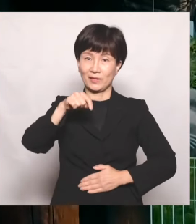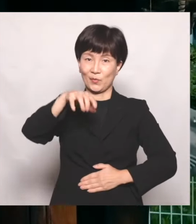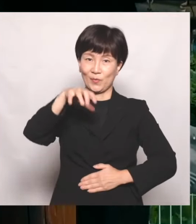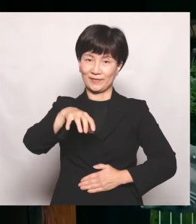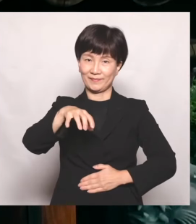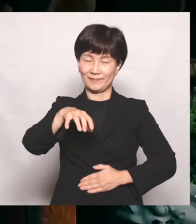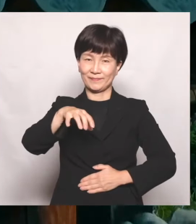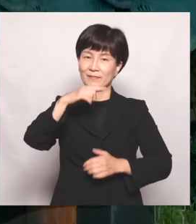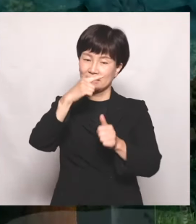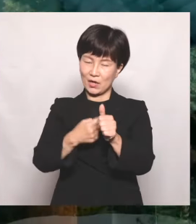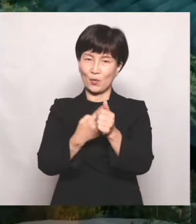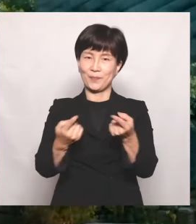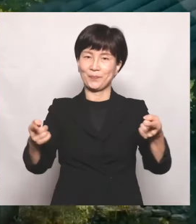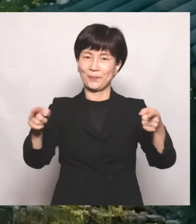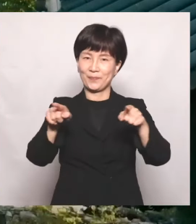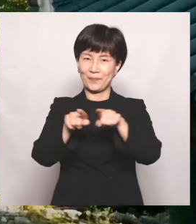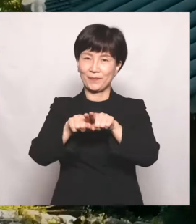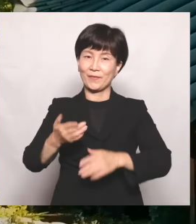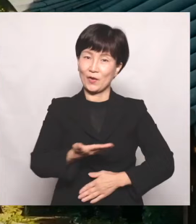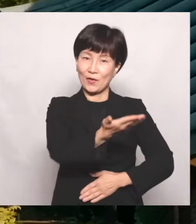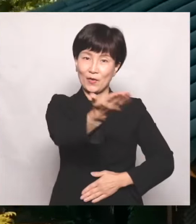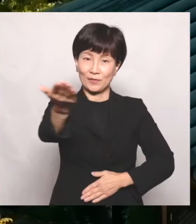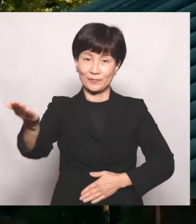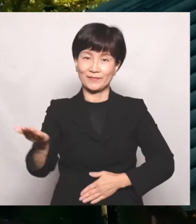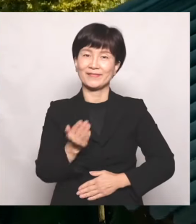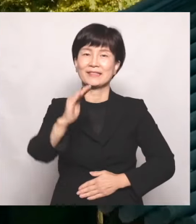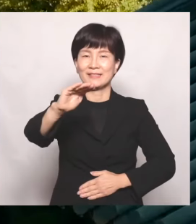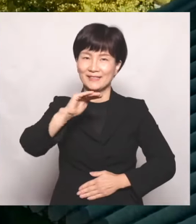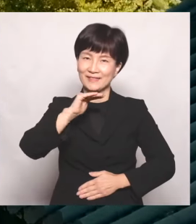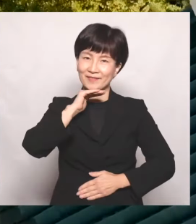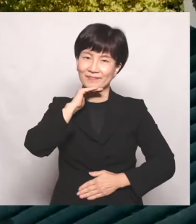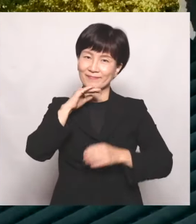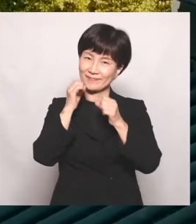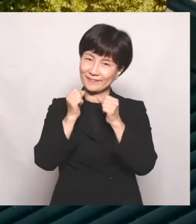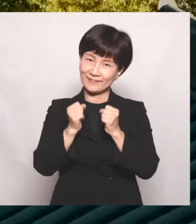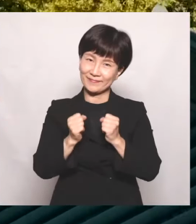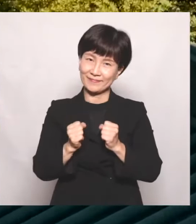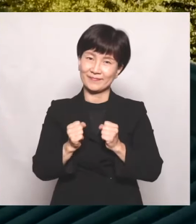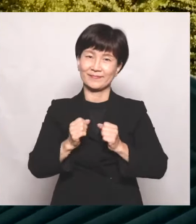취용예술관에서 자연과 함께 여러분을 기다리고 있겠습니다.